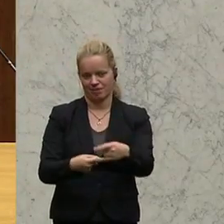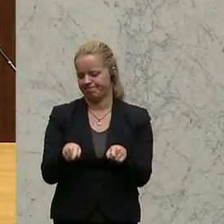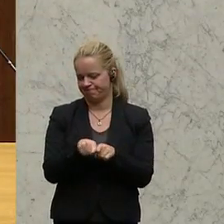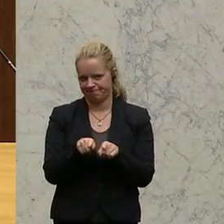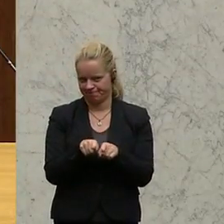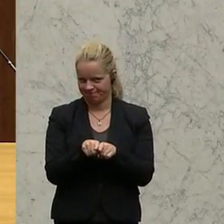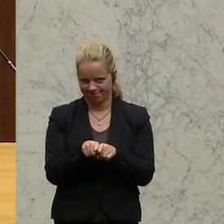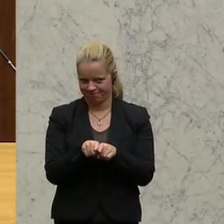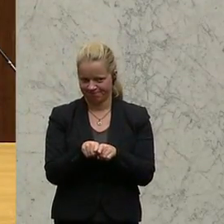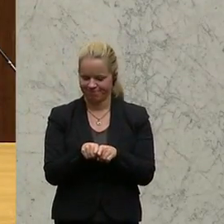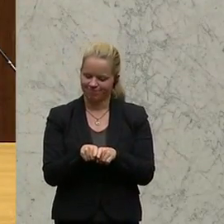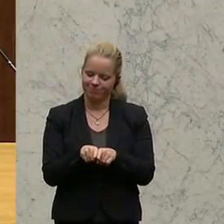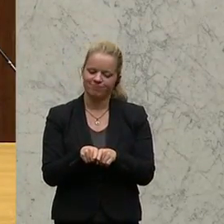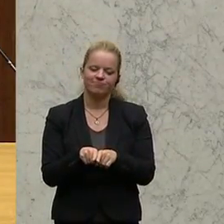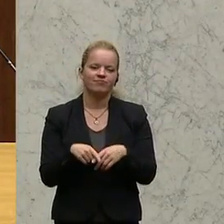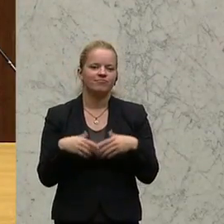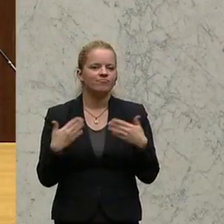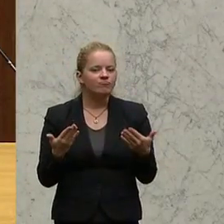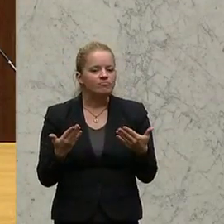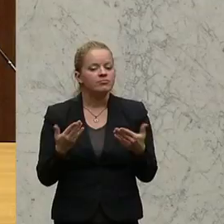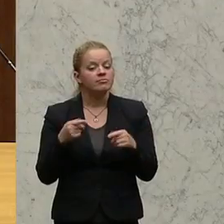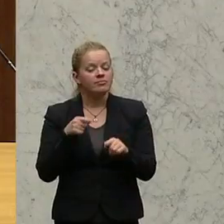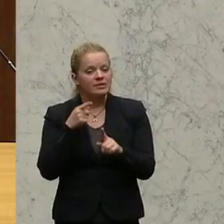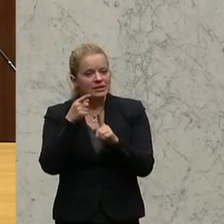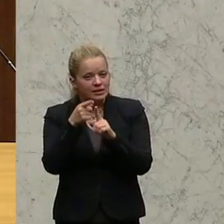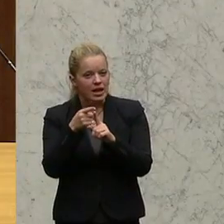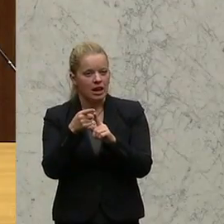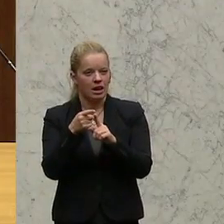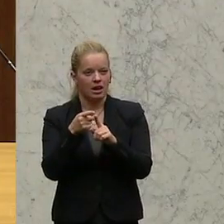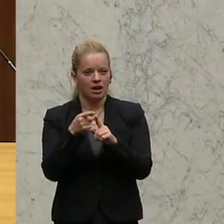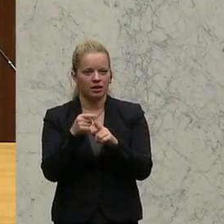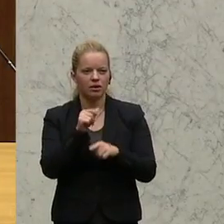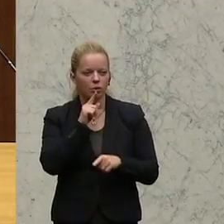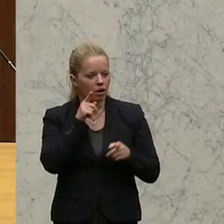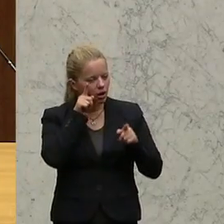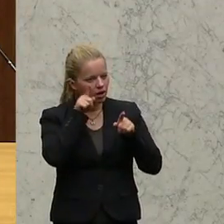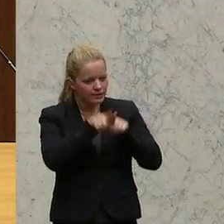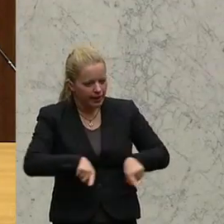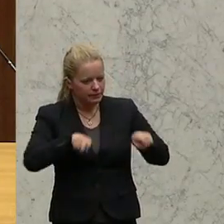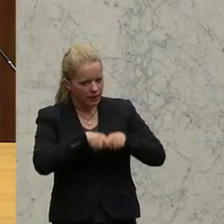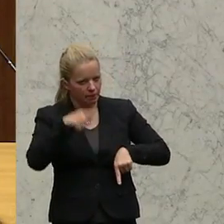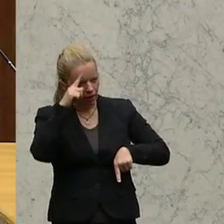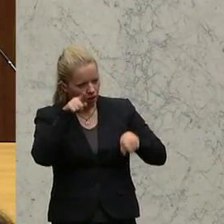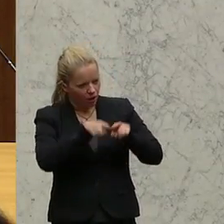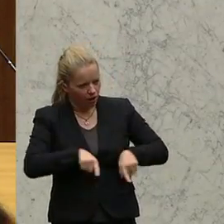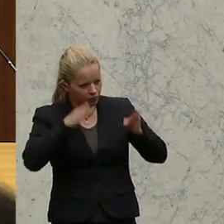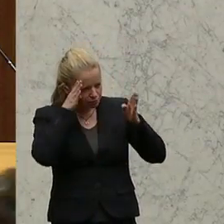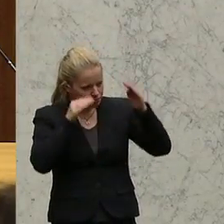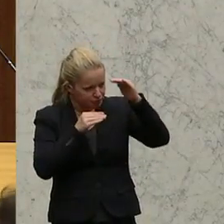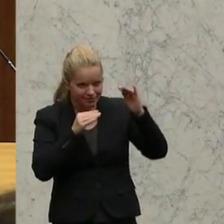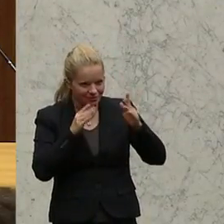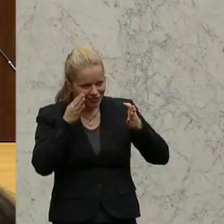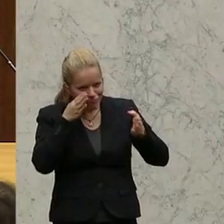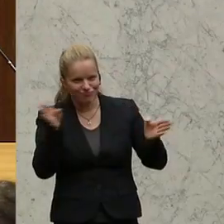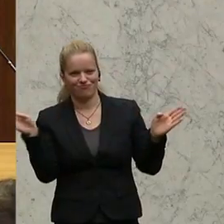und vorantreibt. Es geht letztendlich auch um ein Querdenken, es geht darum, out of the box denken und es geht vor allem